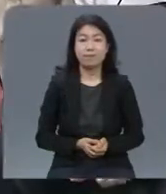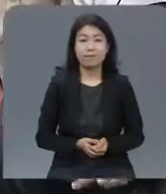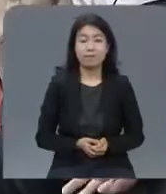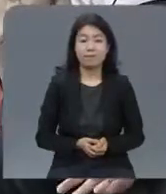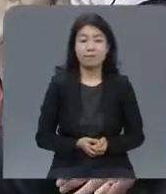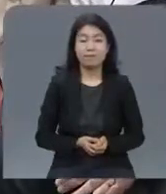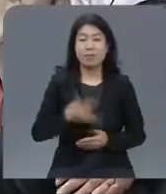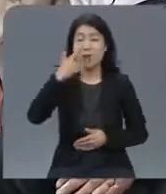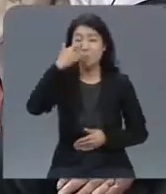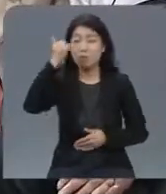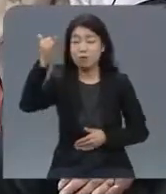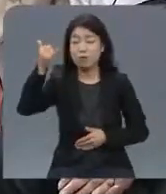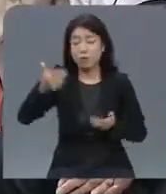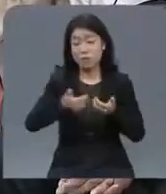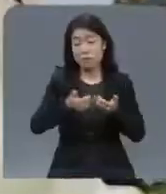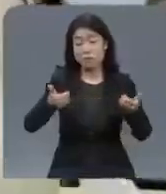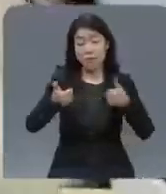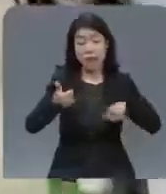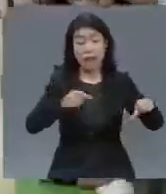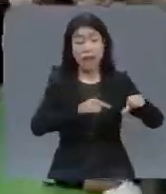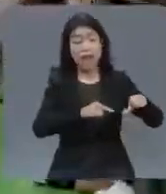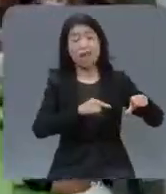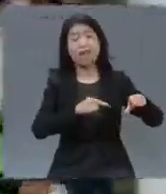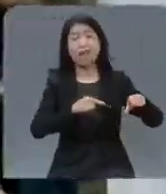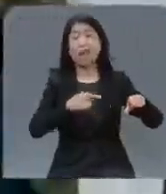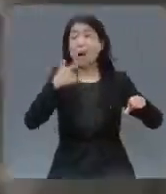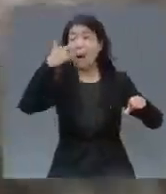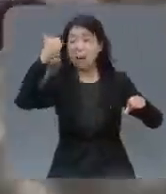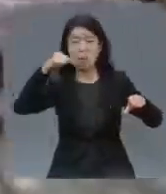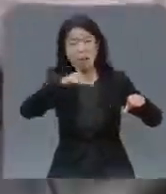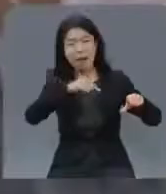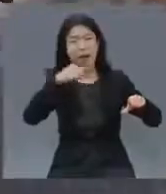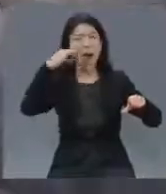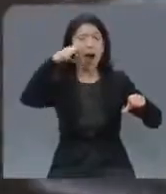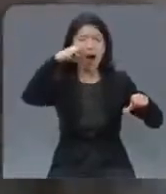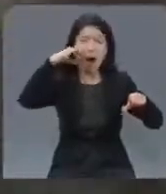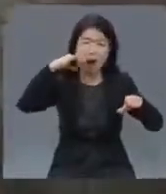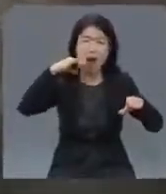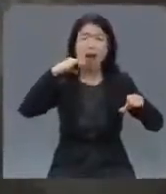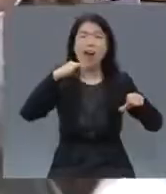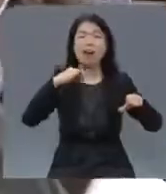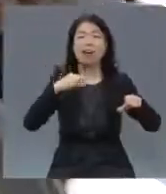부모 품을 떠나 지낸 아들의 모습은 어떨지 아버지는 궁금합니다